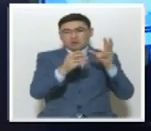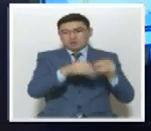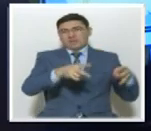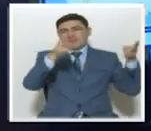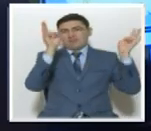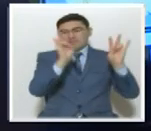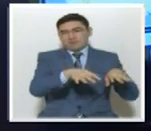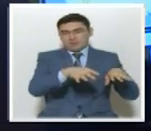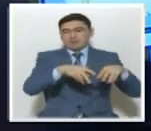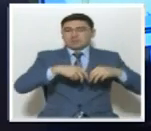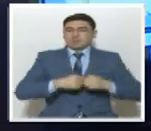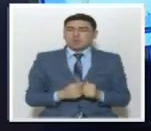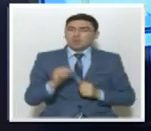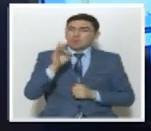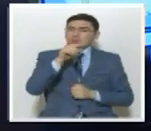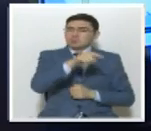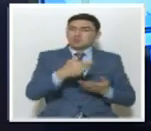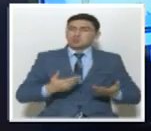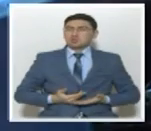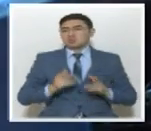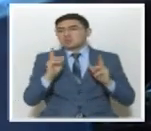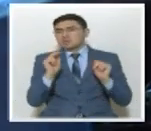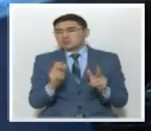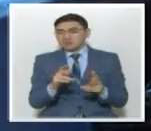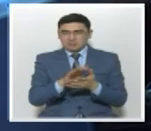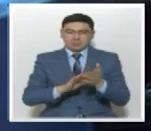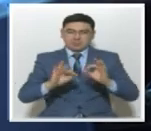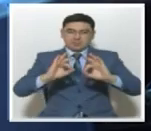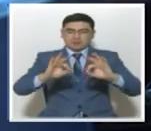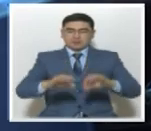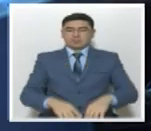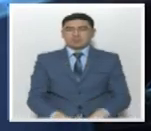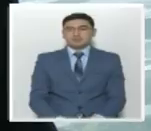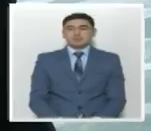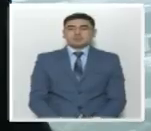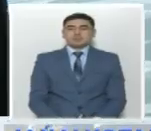айналган. Шалгайдагы өмүр туралы әріптесі Майнур Марат кызынын бейне материалында.